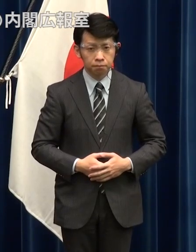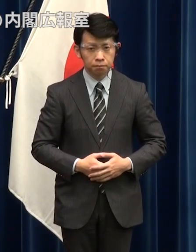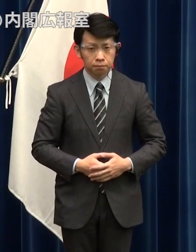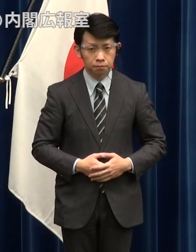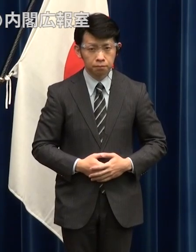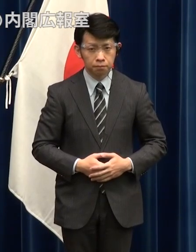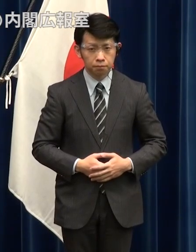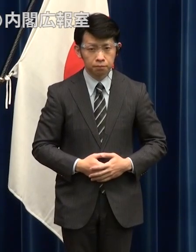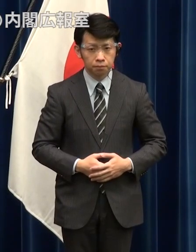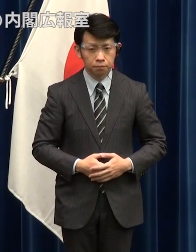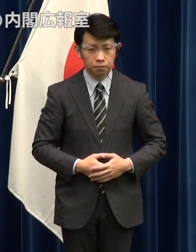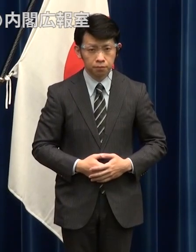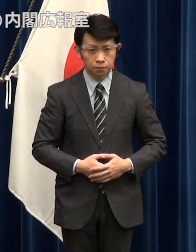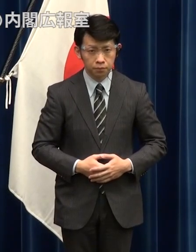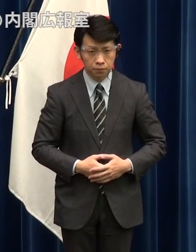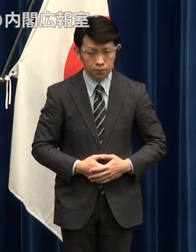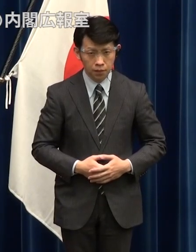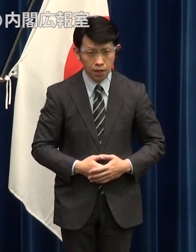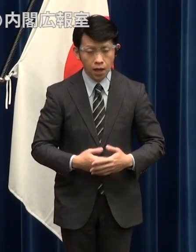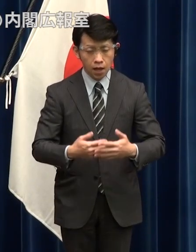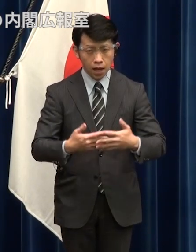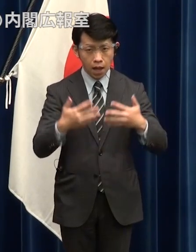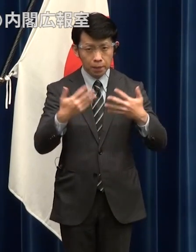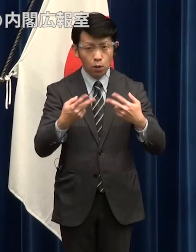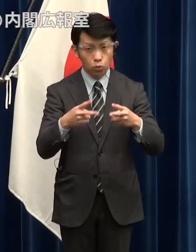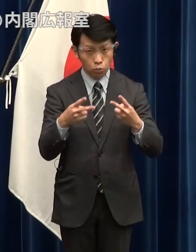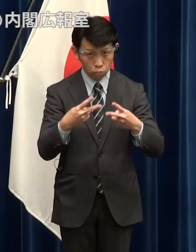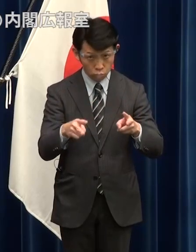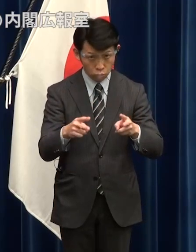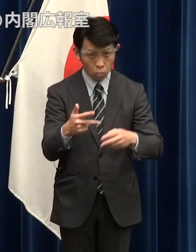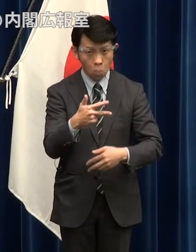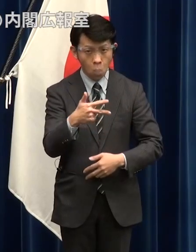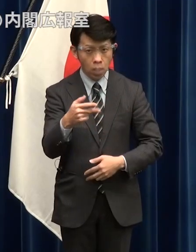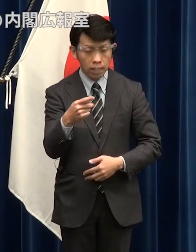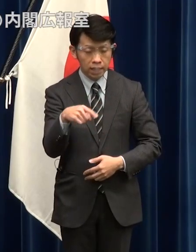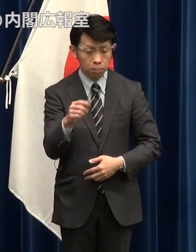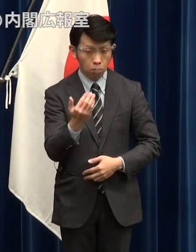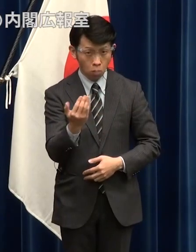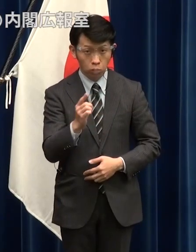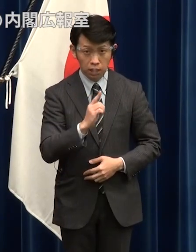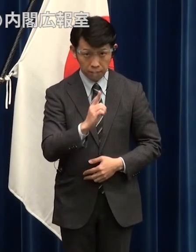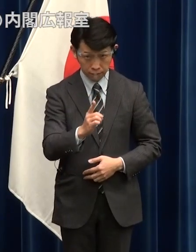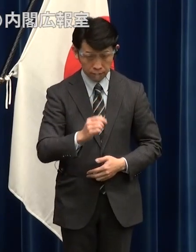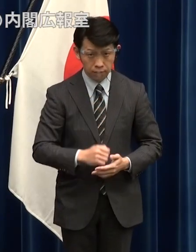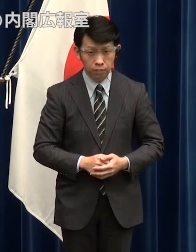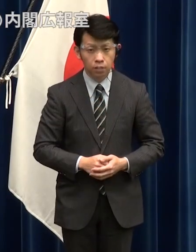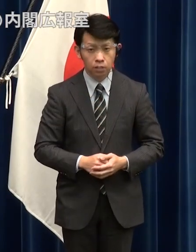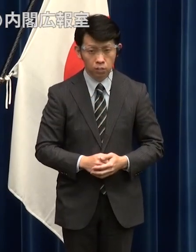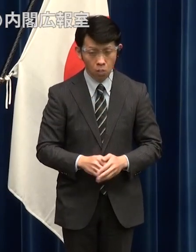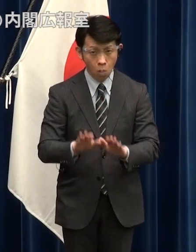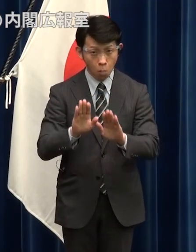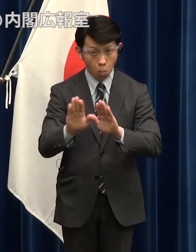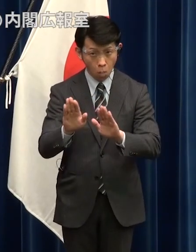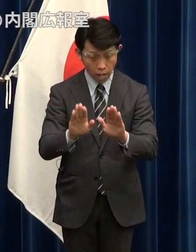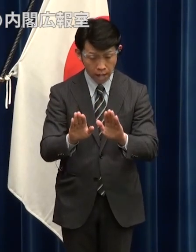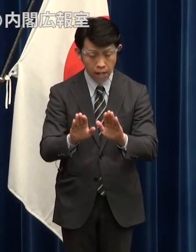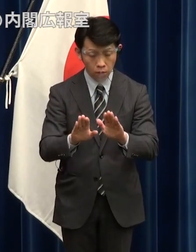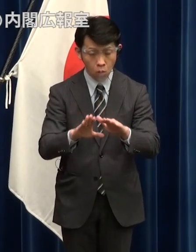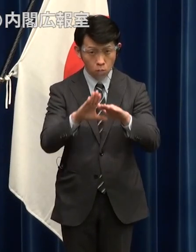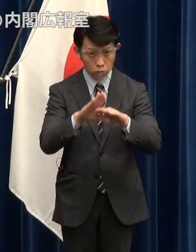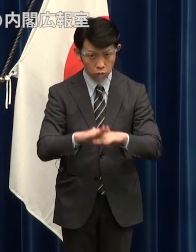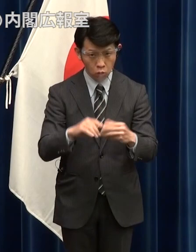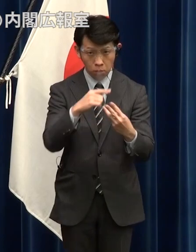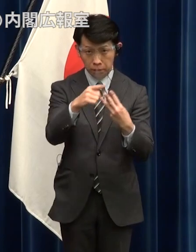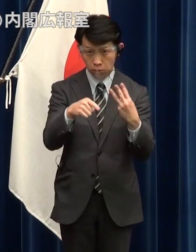ありがとうございます。ビデオニュース .com の神保です。総理、防衛三文書の改定の話さっき出ましたけれ